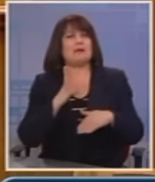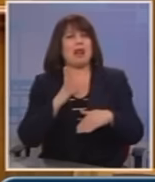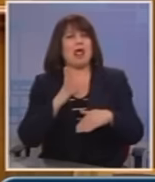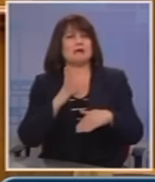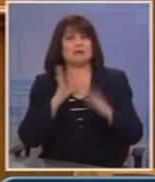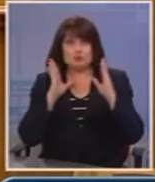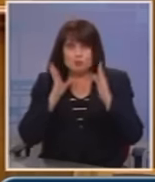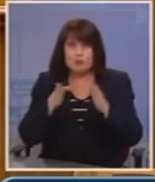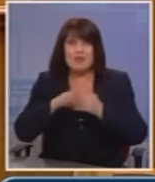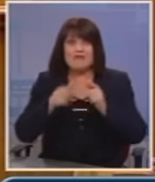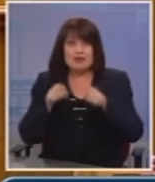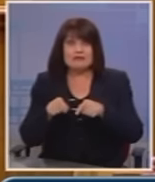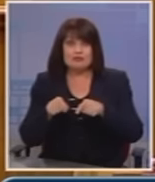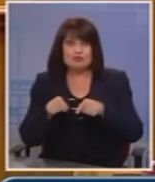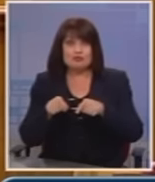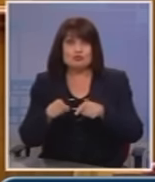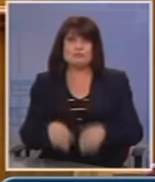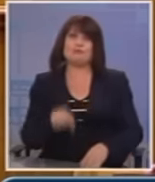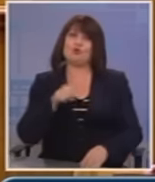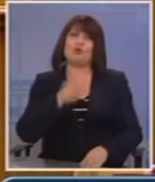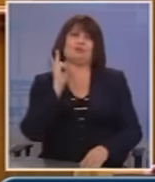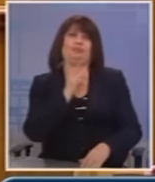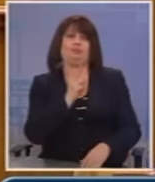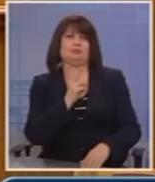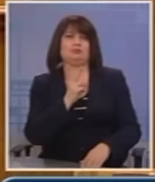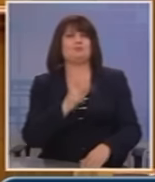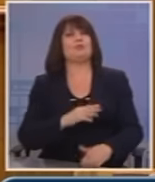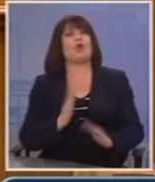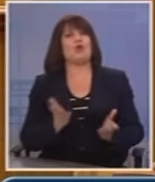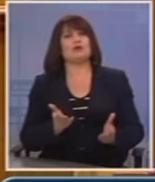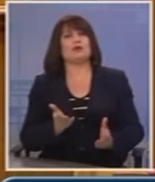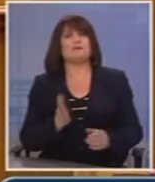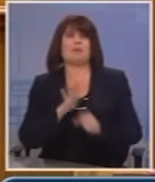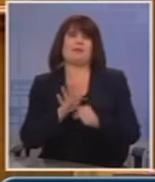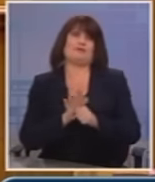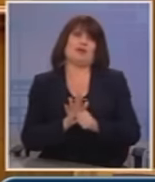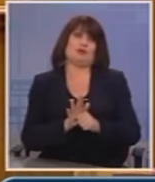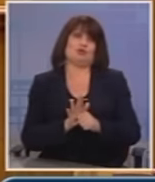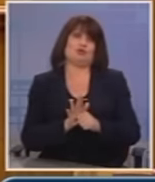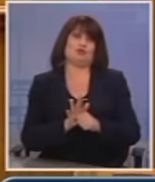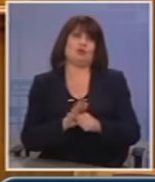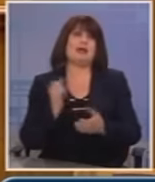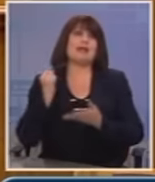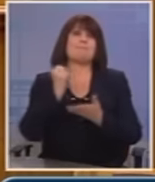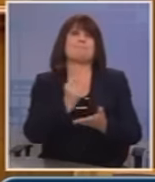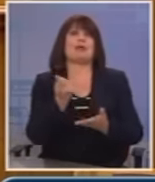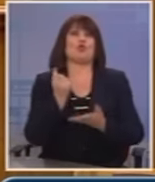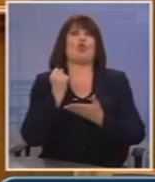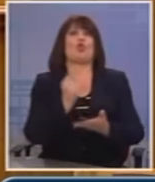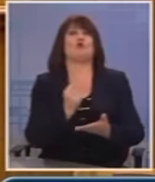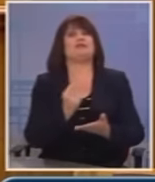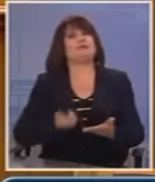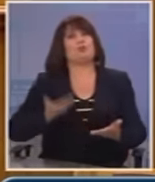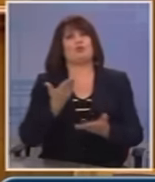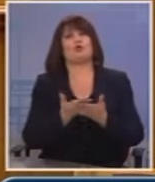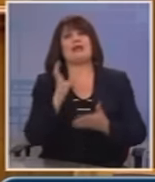σας? Τώρα καταγγέλλετε ότι δεν είναι επαρκής η χρηματοδότηση που σας